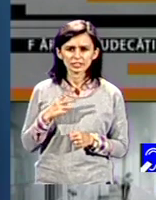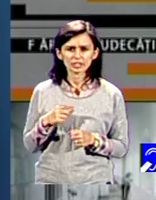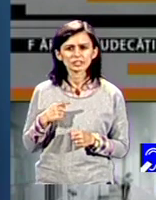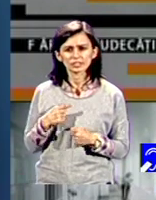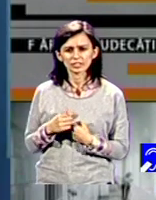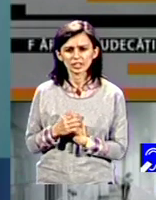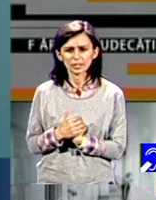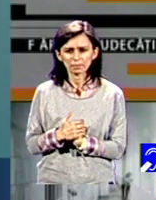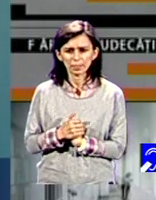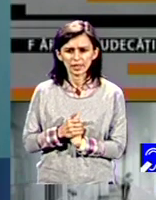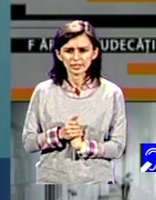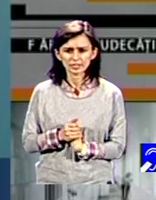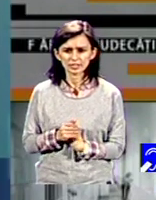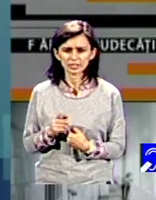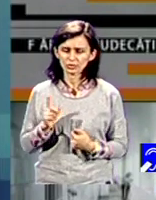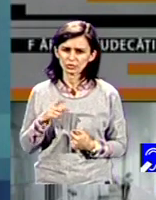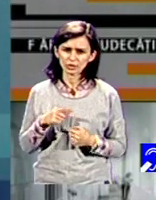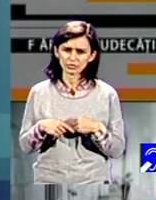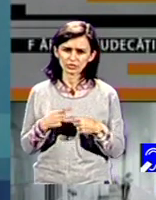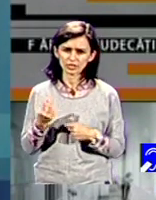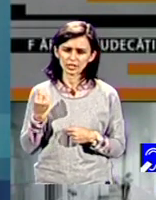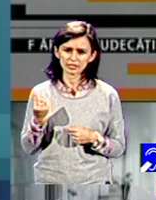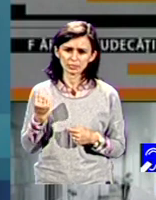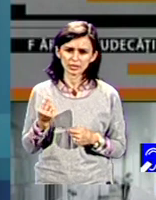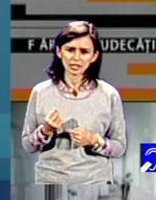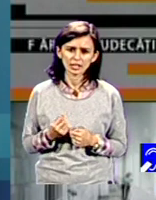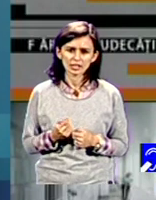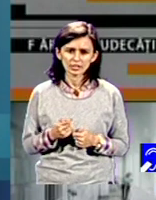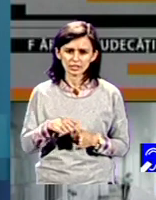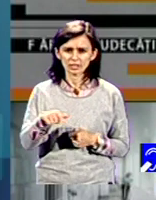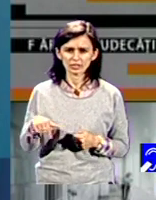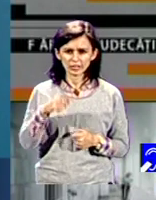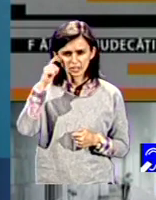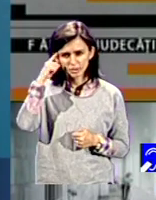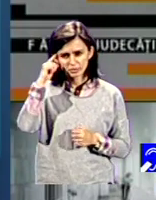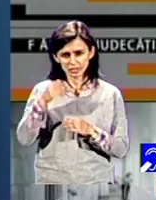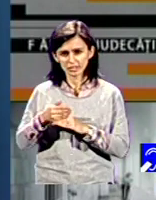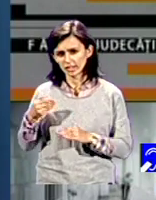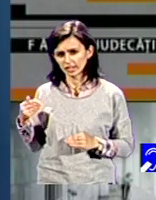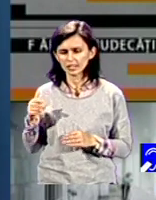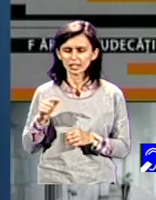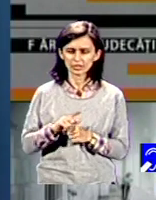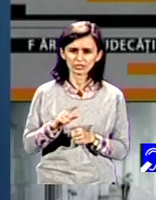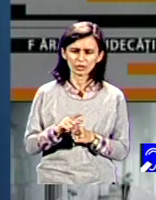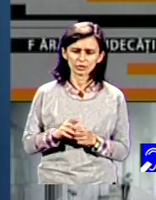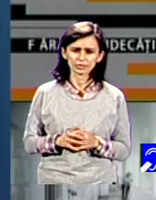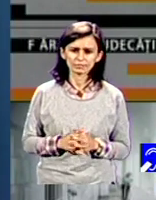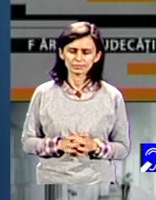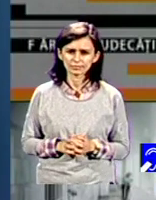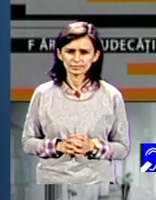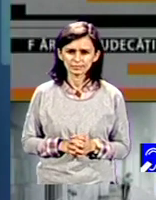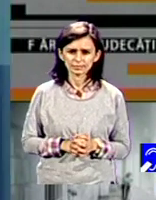vom fi deja pregătiți asta pentru că nu am gândit în avans la aceste lucruri atât de simplu exact această funcție